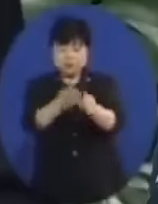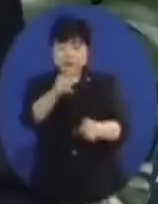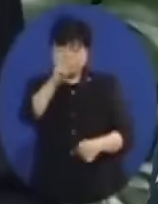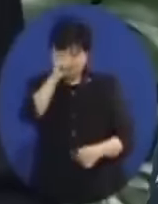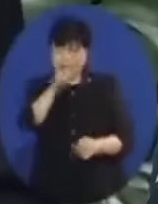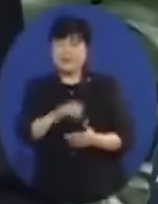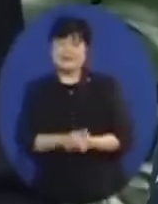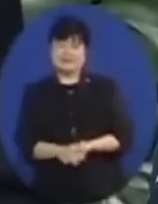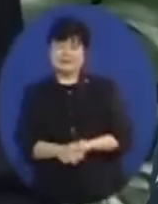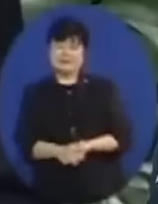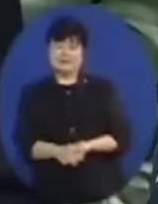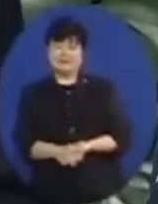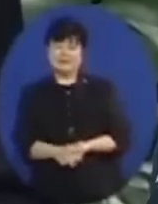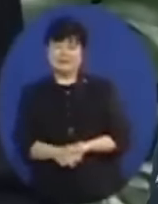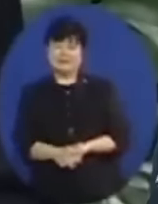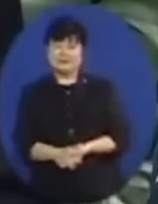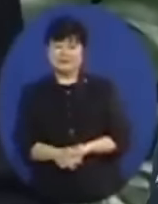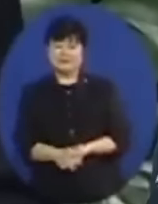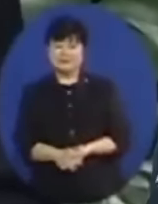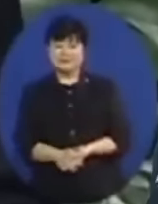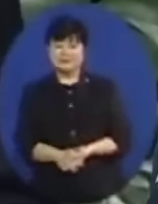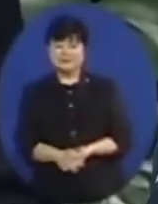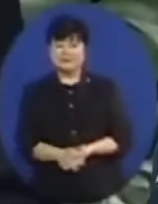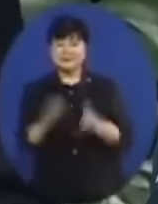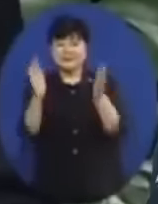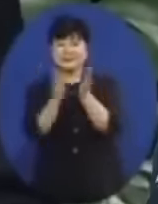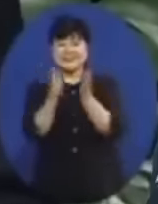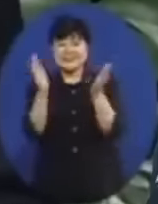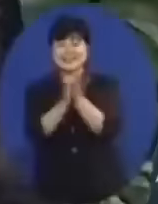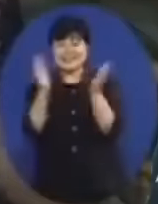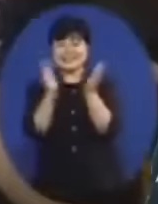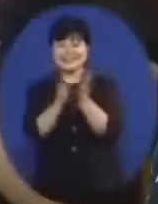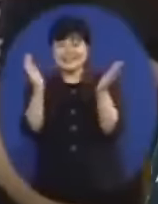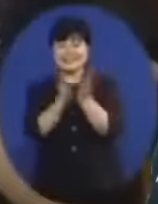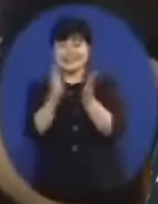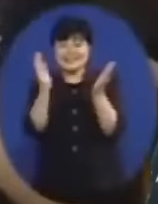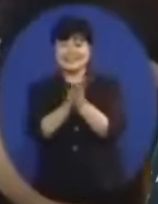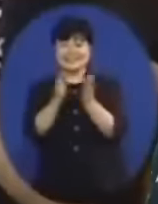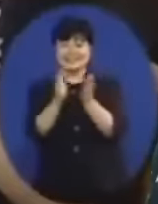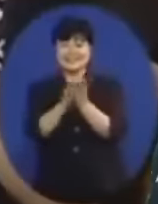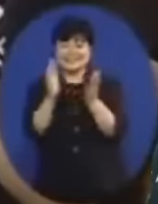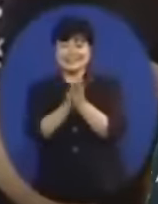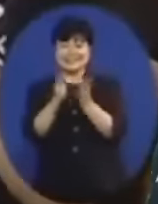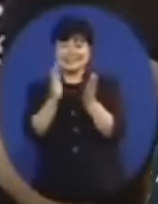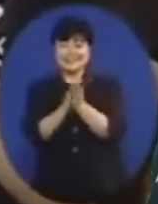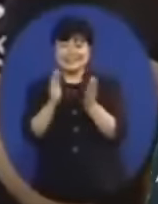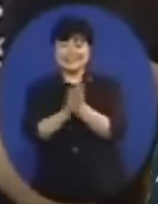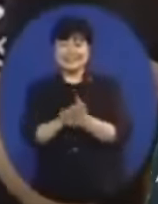좋습니다.